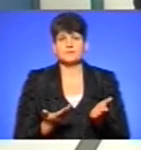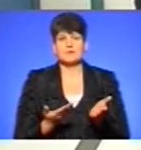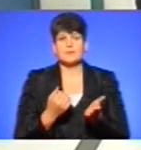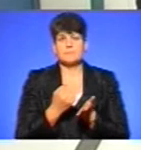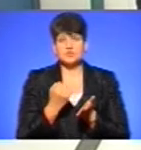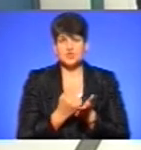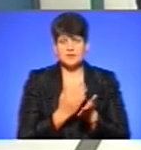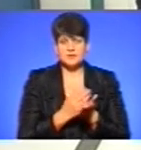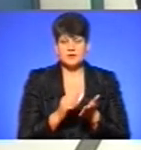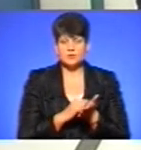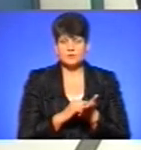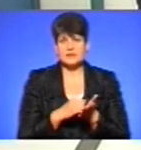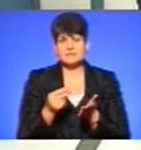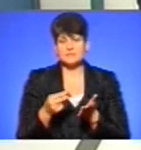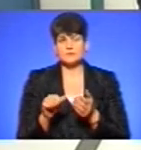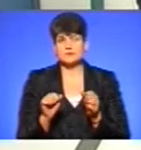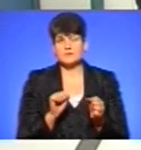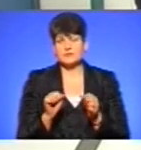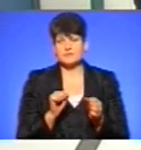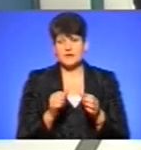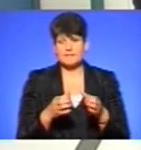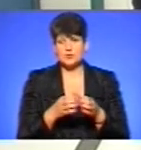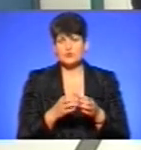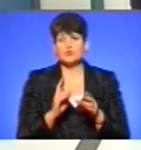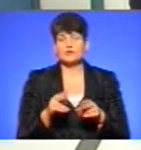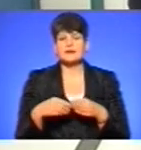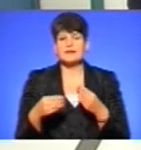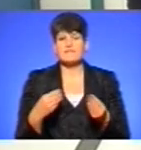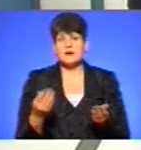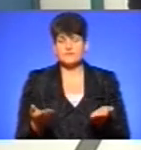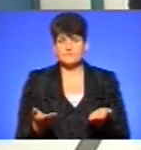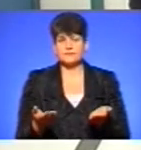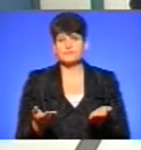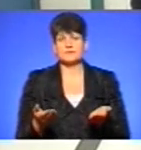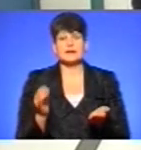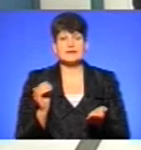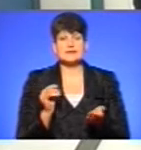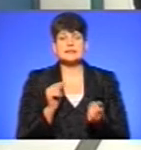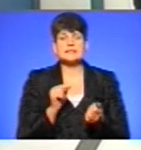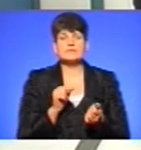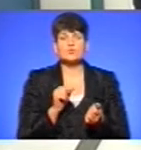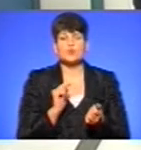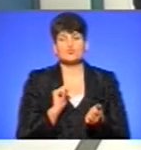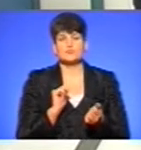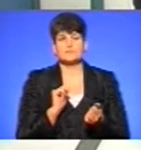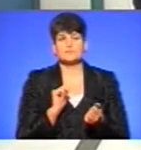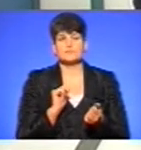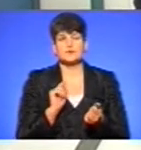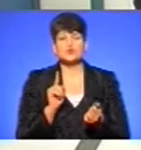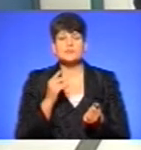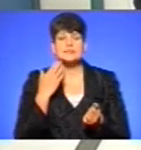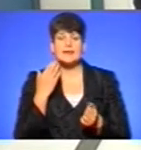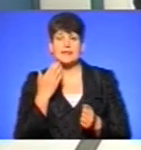для документів за підписом керівника відповідного підрозділу, який видавався. І тільки в ньому, щоб з